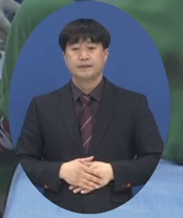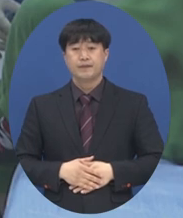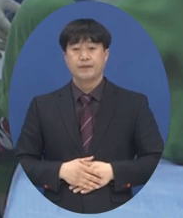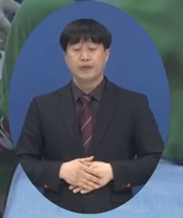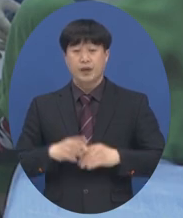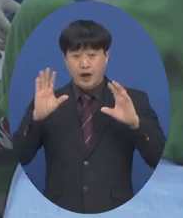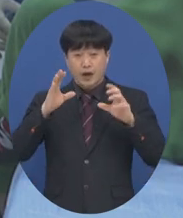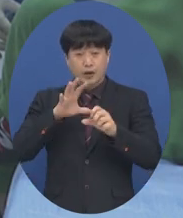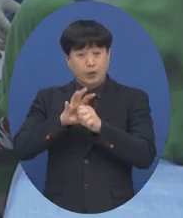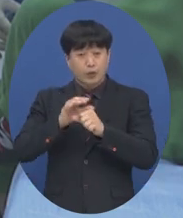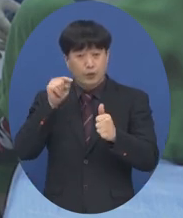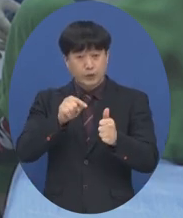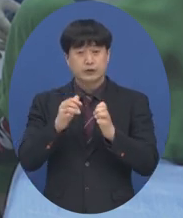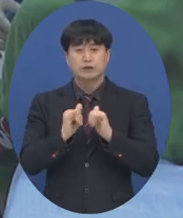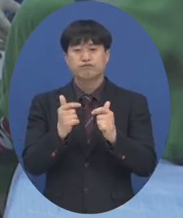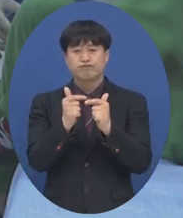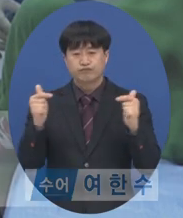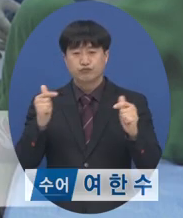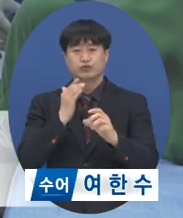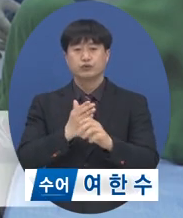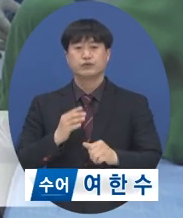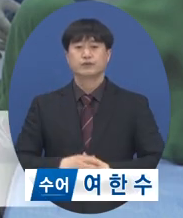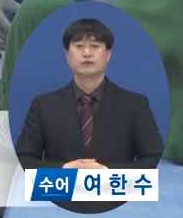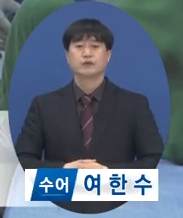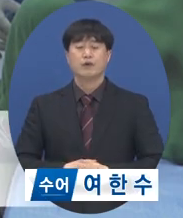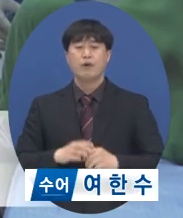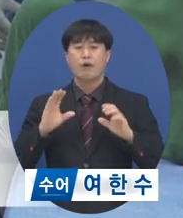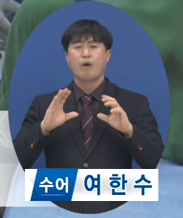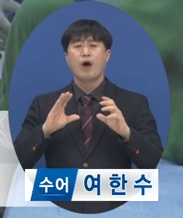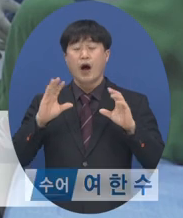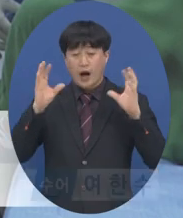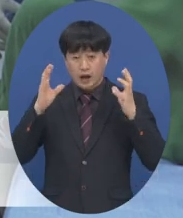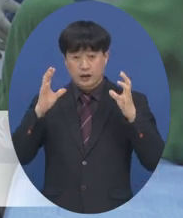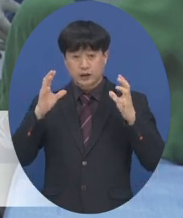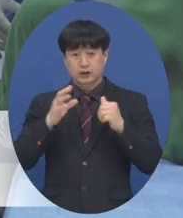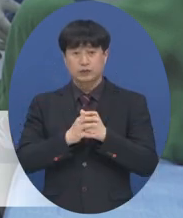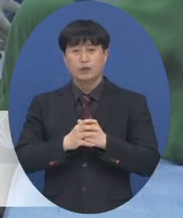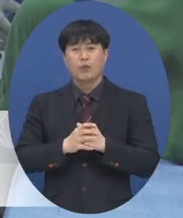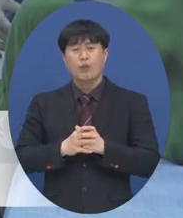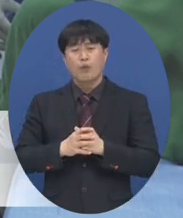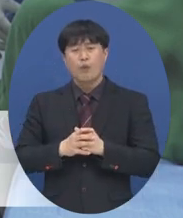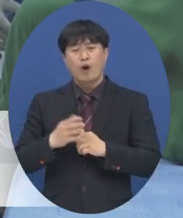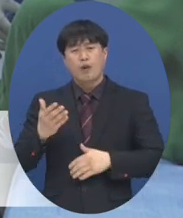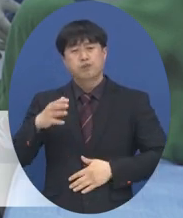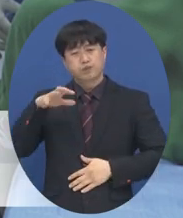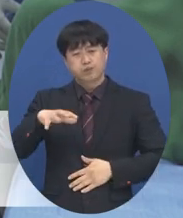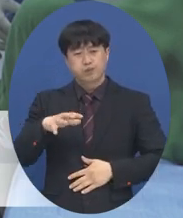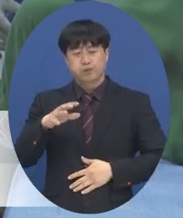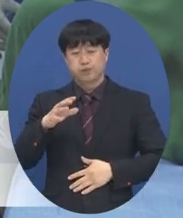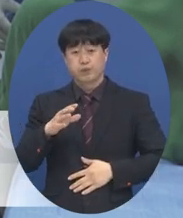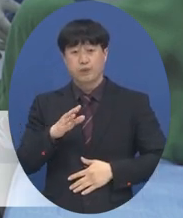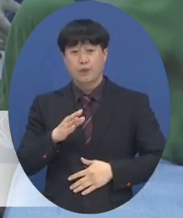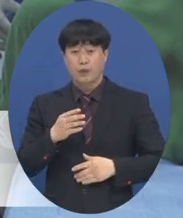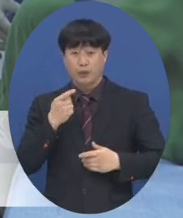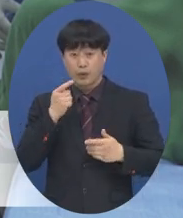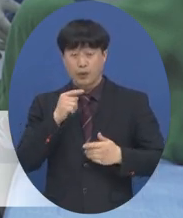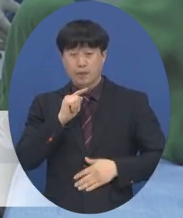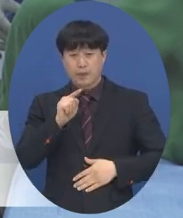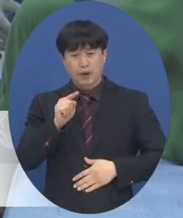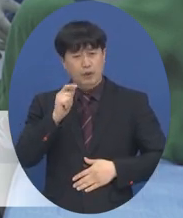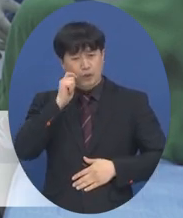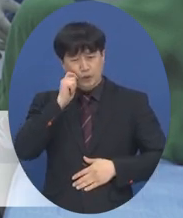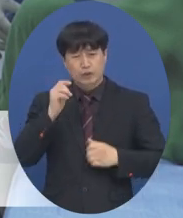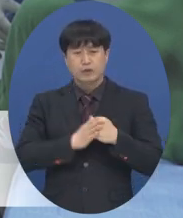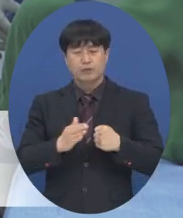소아 코로나19 환자들도 크게 늘고 있습니다. 어른과 달리 소아 환자들은 어디가 아픈지 표현하기 어렵기 때문에 애가